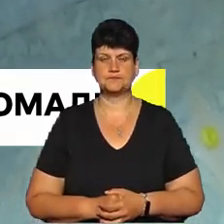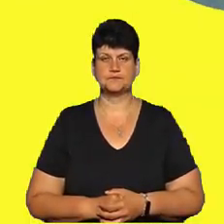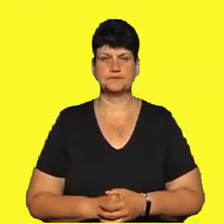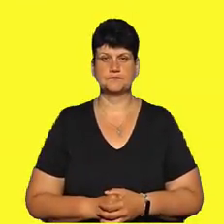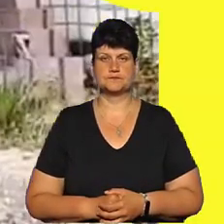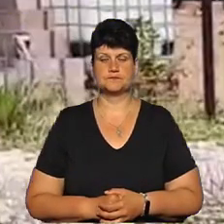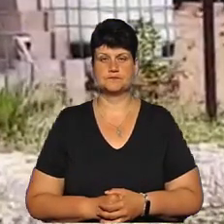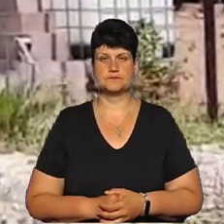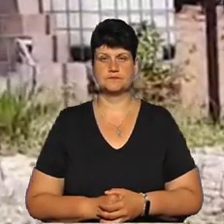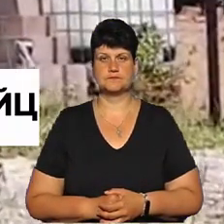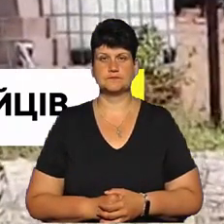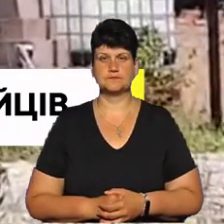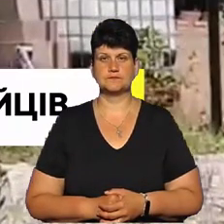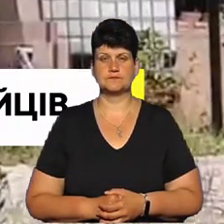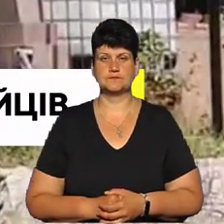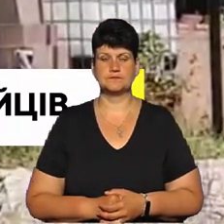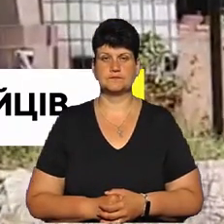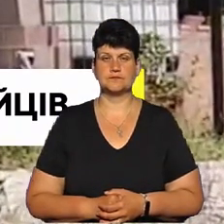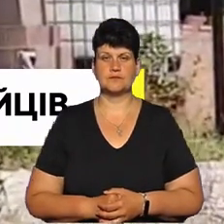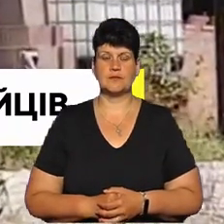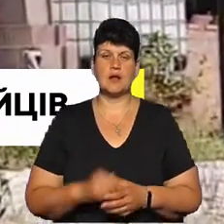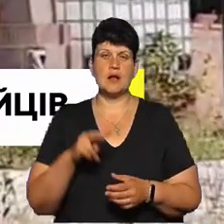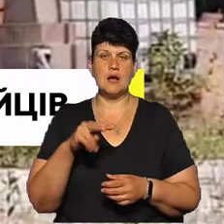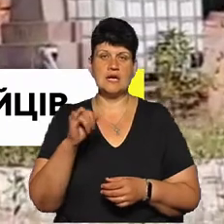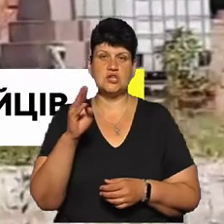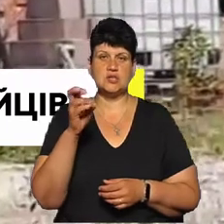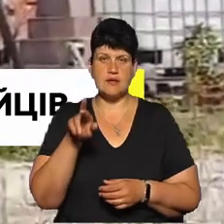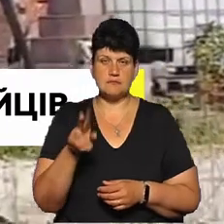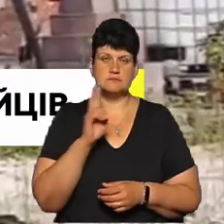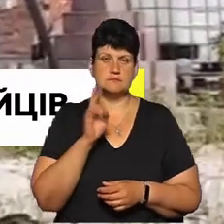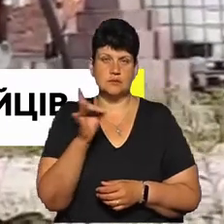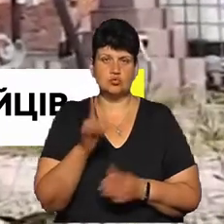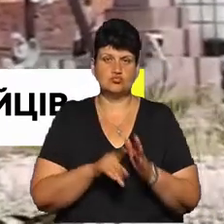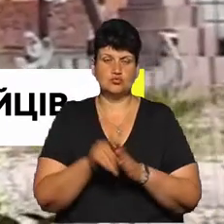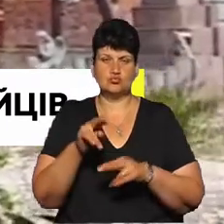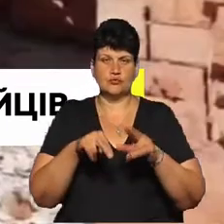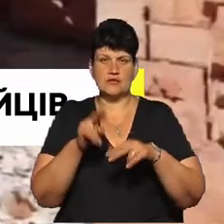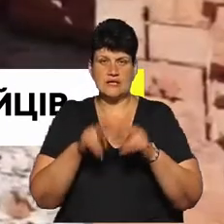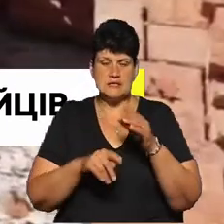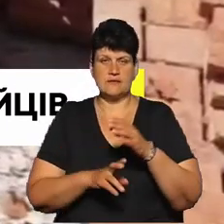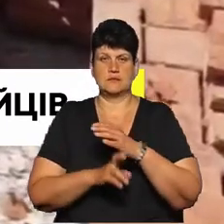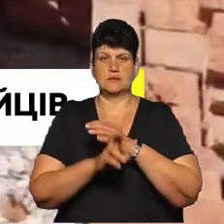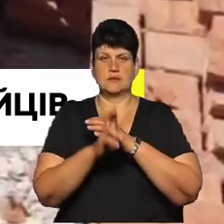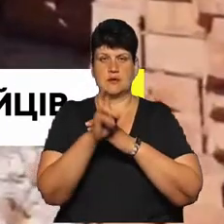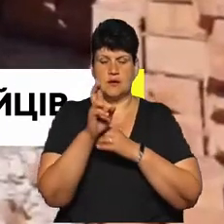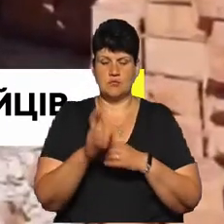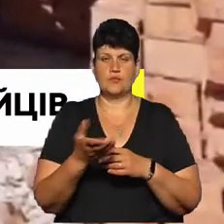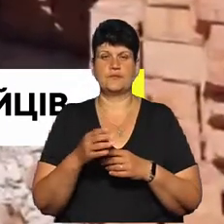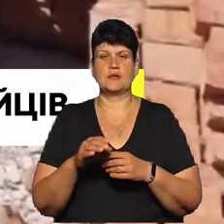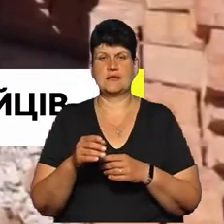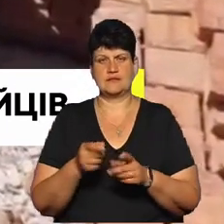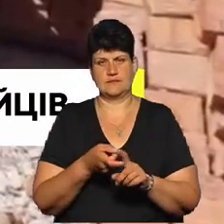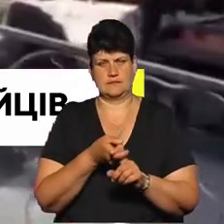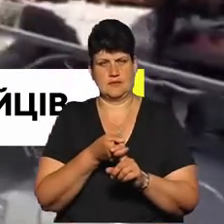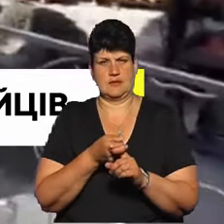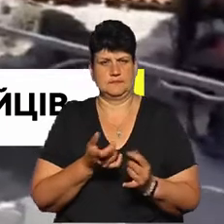Тернопільщина. У Лішні на Кременеччині розпочали будівництво Всеукраїнського храму Пантеону на честь загиблих у російсько-українській